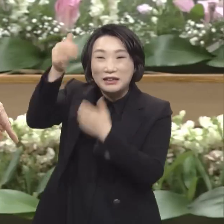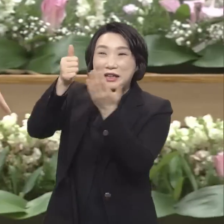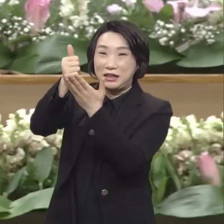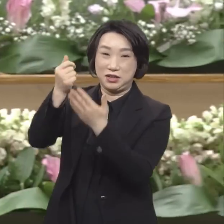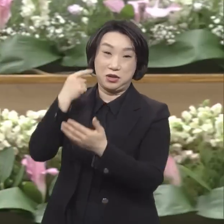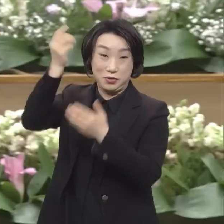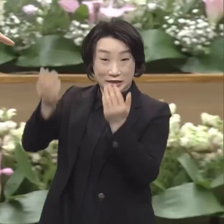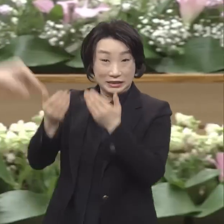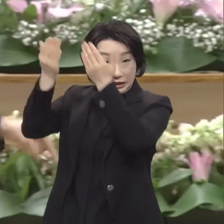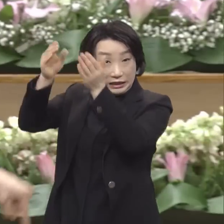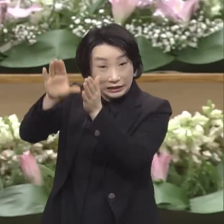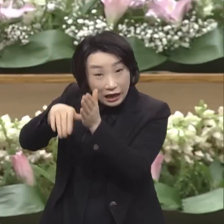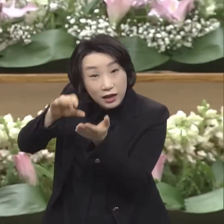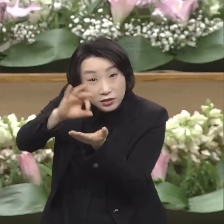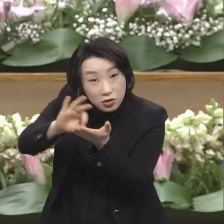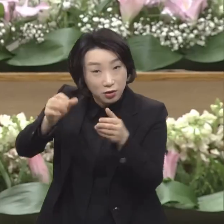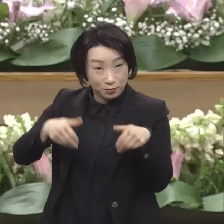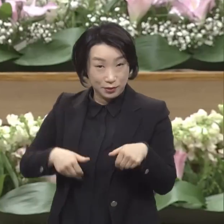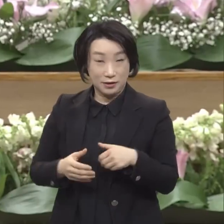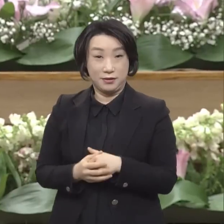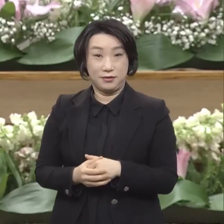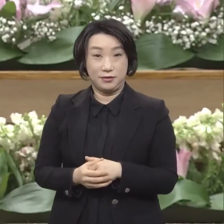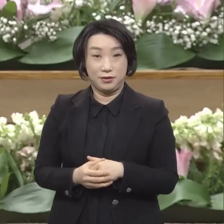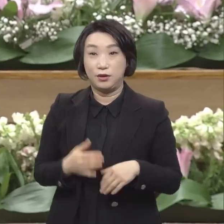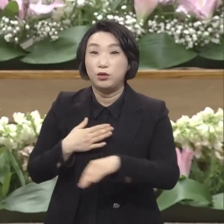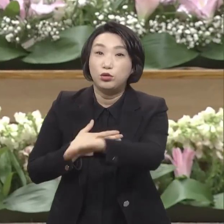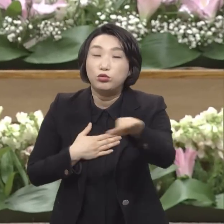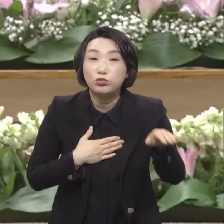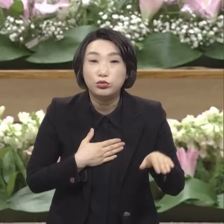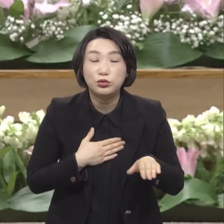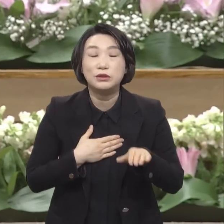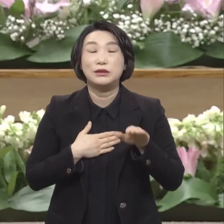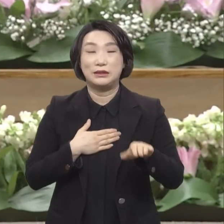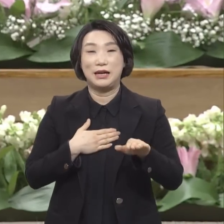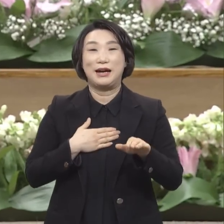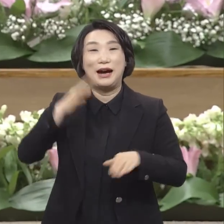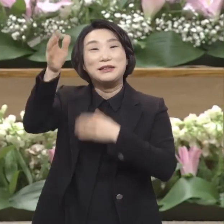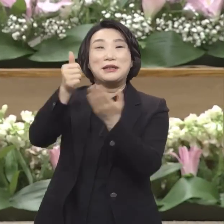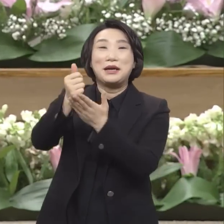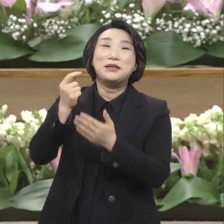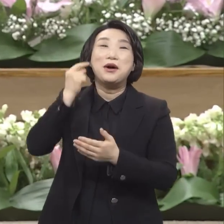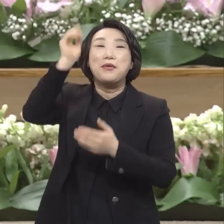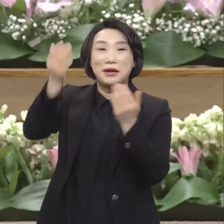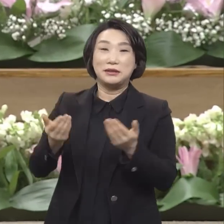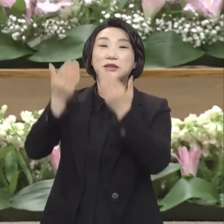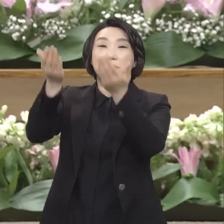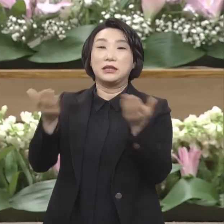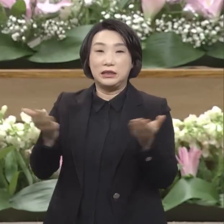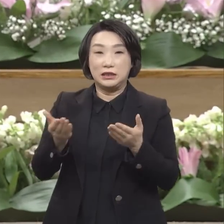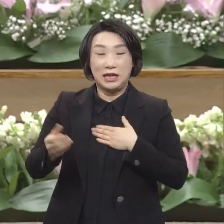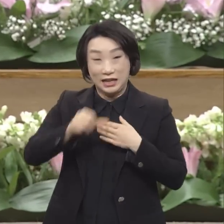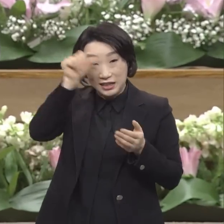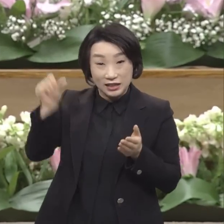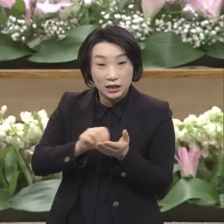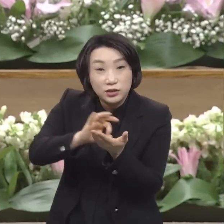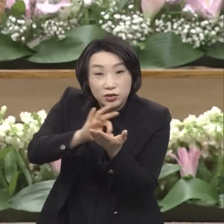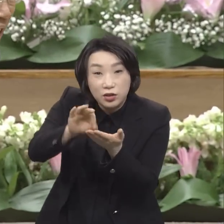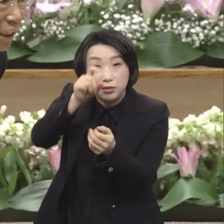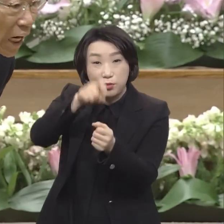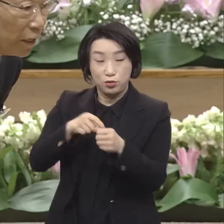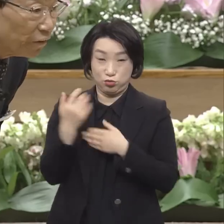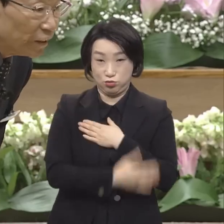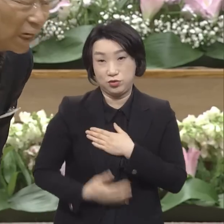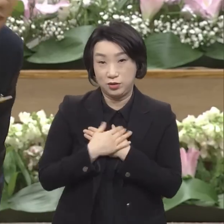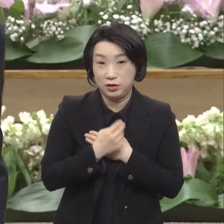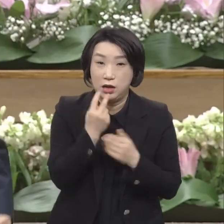영광을 돌리는 데 써라. 그래서 우리는 하나님께 영광 돌리는 데 사용하기 위해서